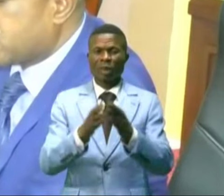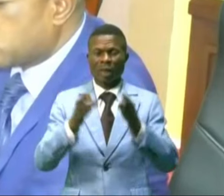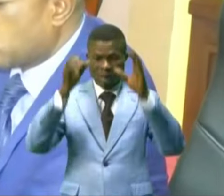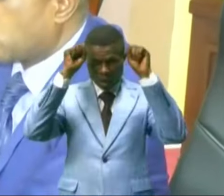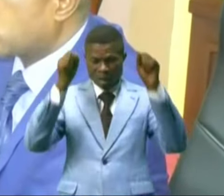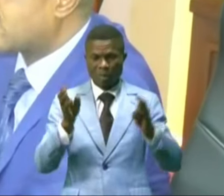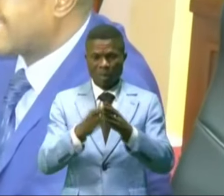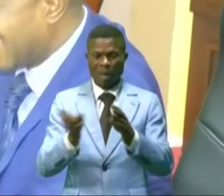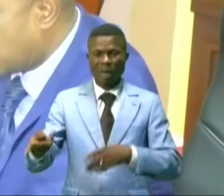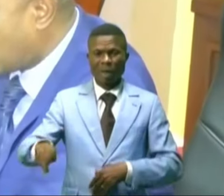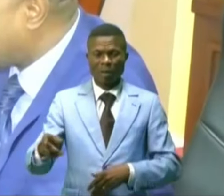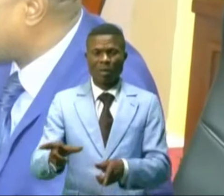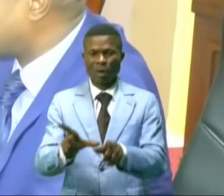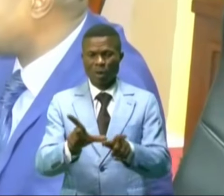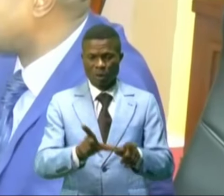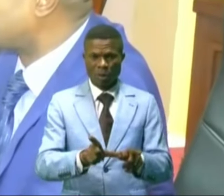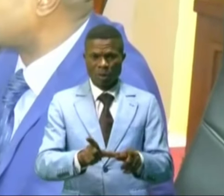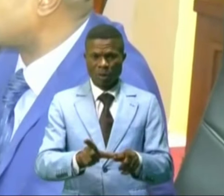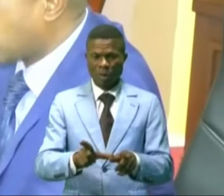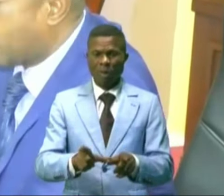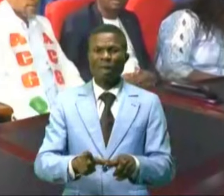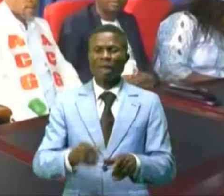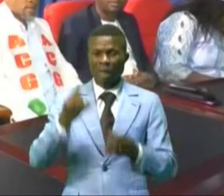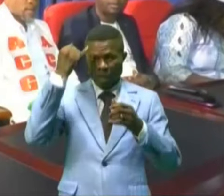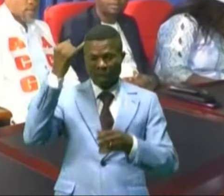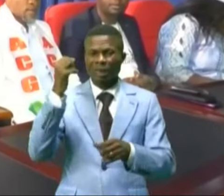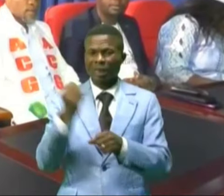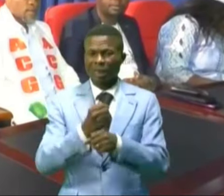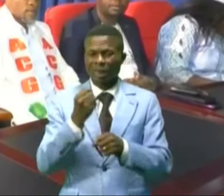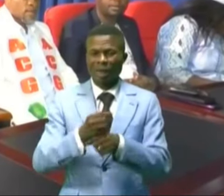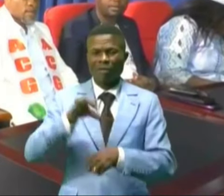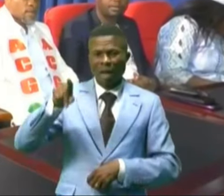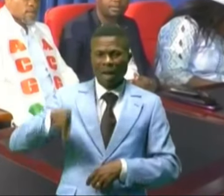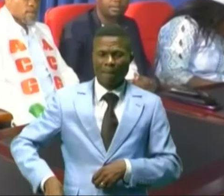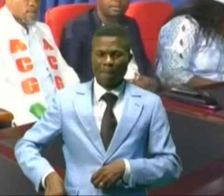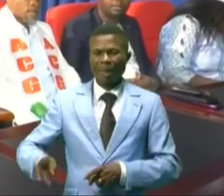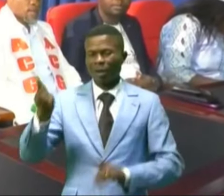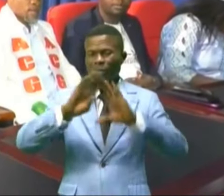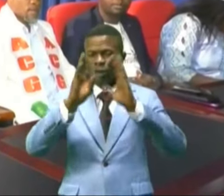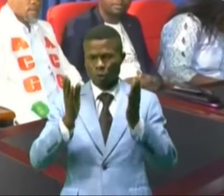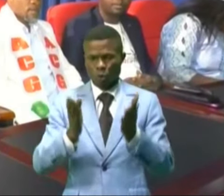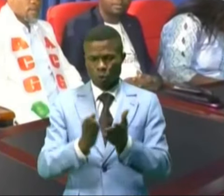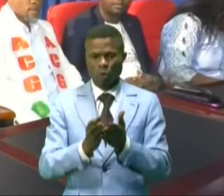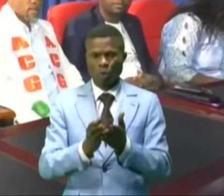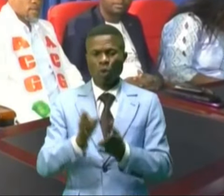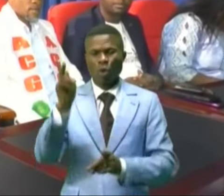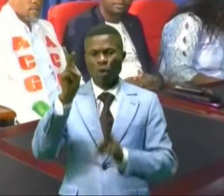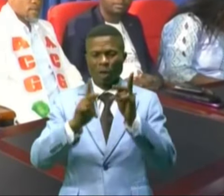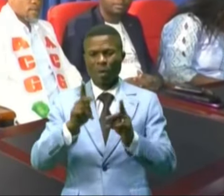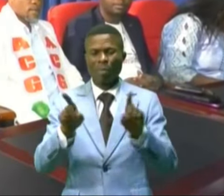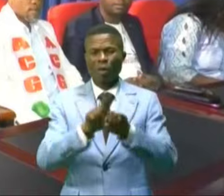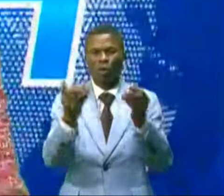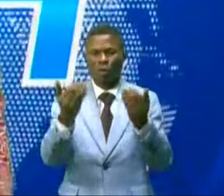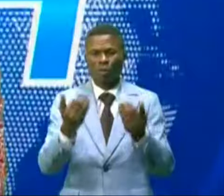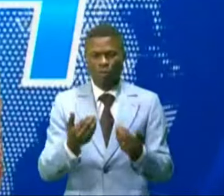a renouvelé son vœu de travailler pour le bien du peuple tel que le veut le chef de l'État, Félix-Antoine Tshisekedi.